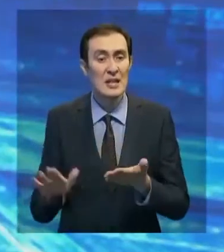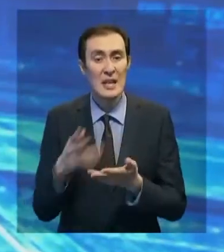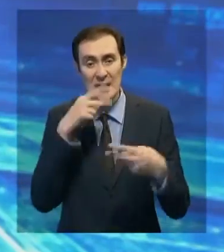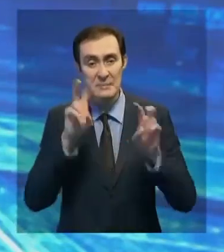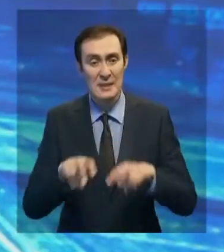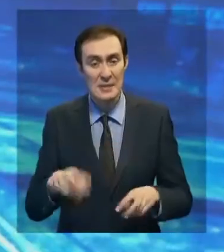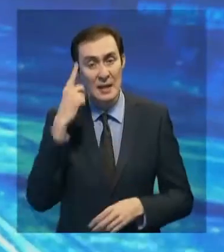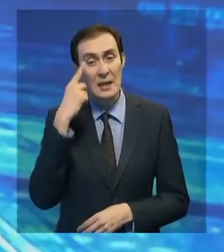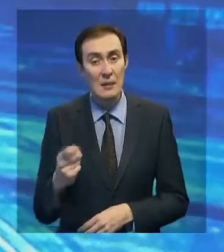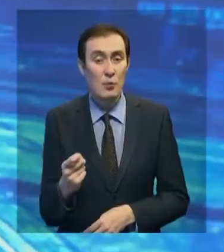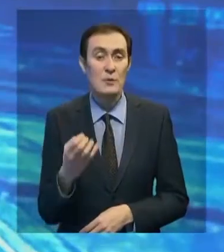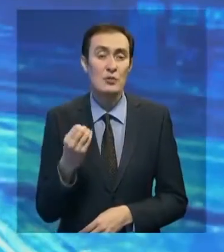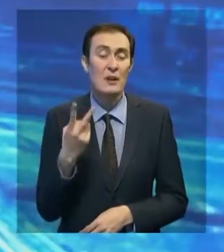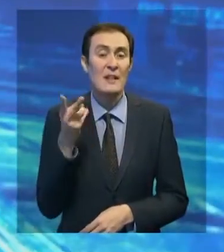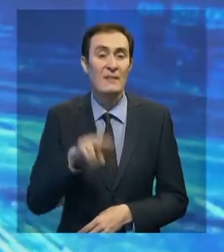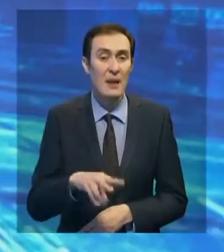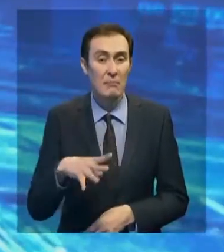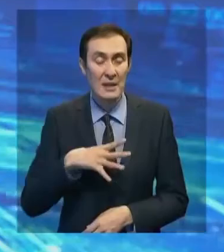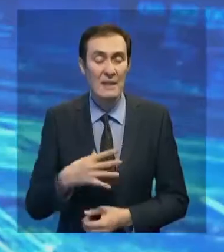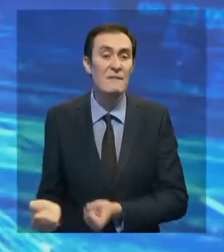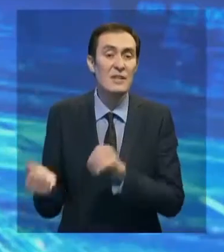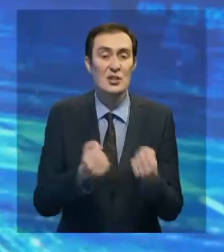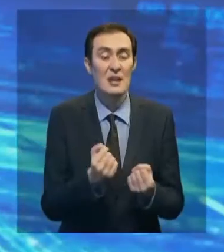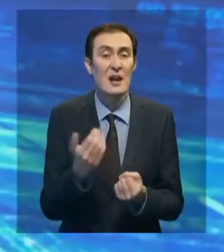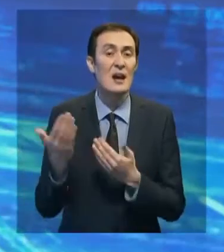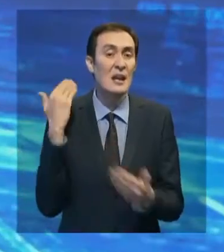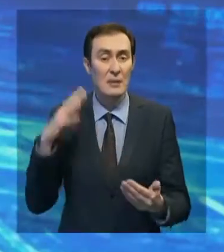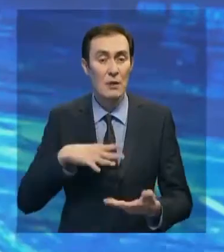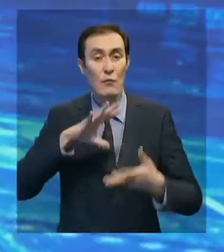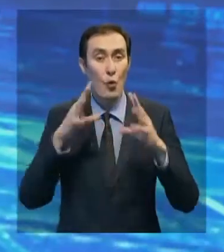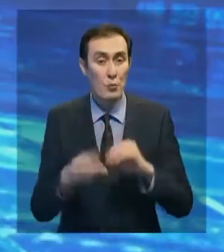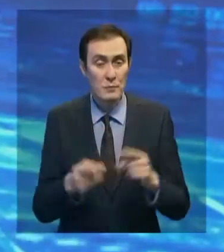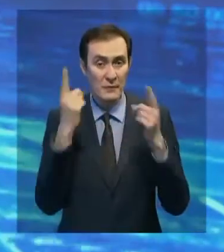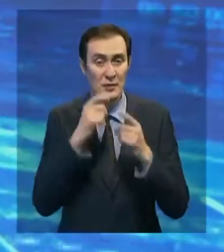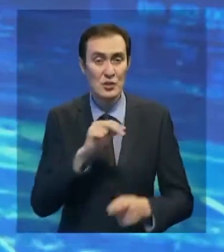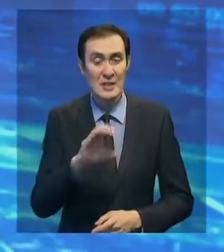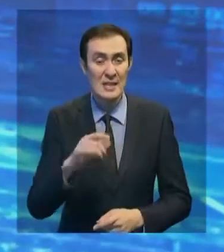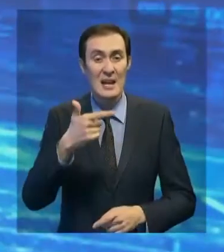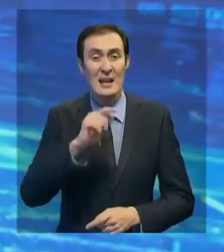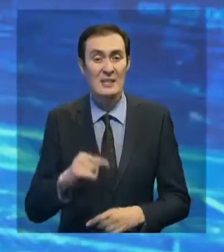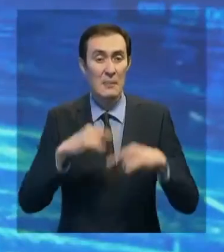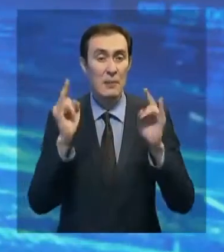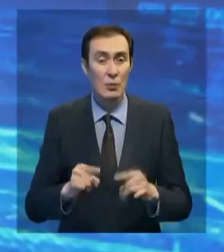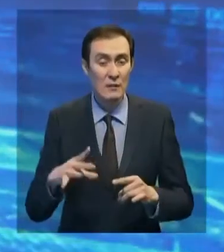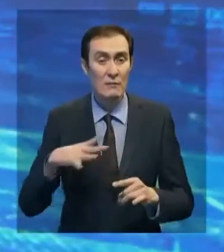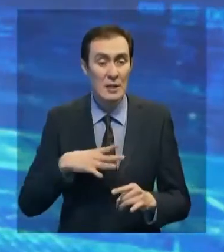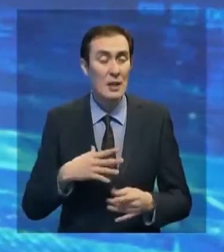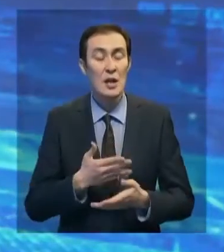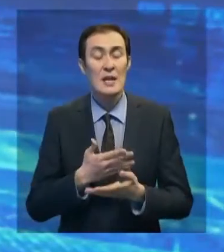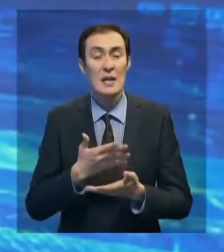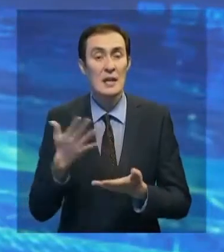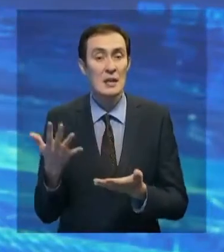дальнейшей экспертизы. Напомню, еще 2 вытащили ранее. Таким образом, по информации ДЧС, газовых баллонов под завалами